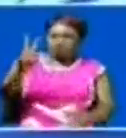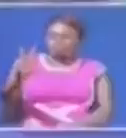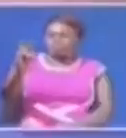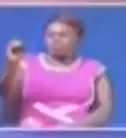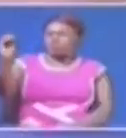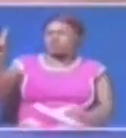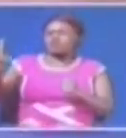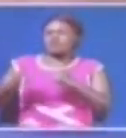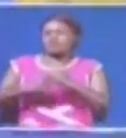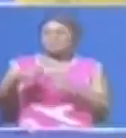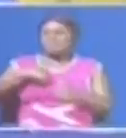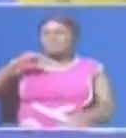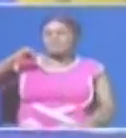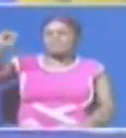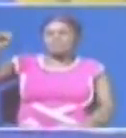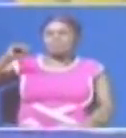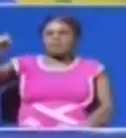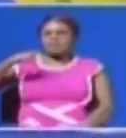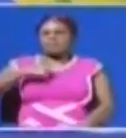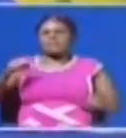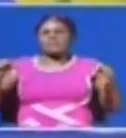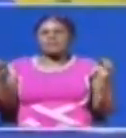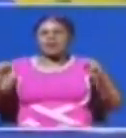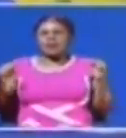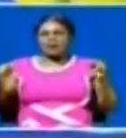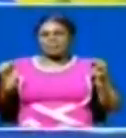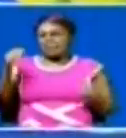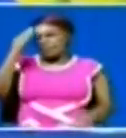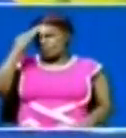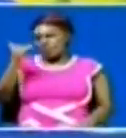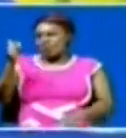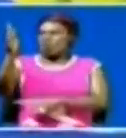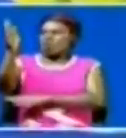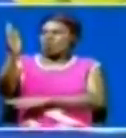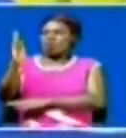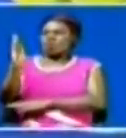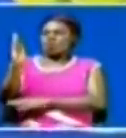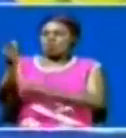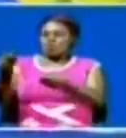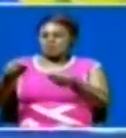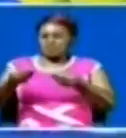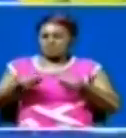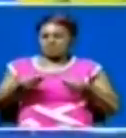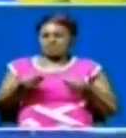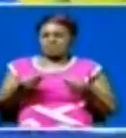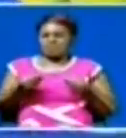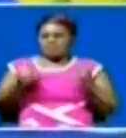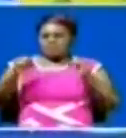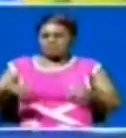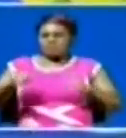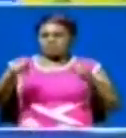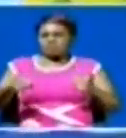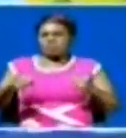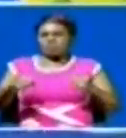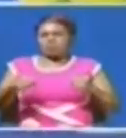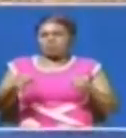mimi nilikuwa siasani. Na nilifurahi sana kwa sababu Mungu alinipatia uwezo ya kuweza